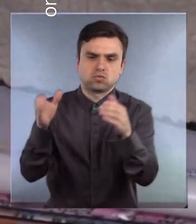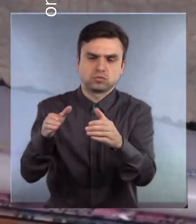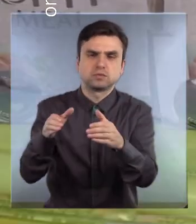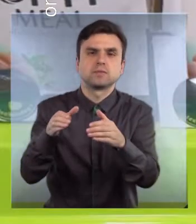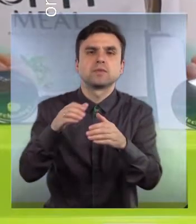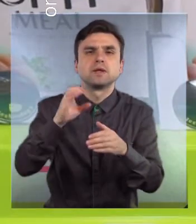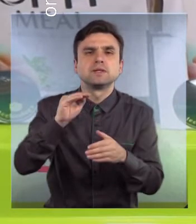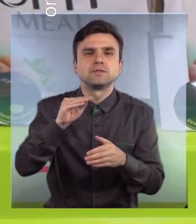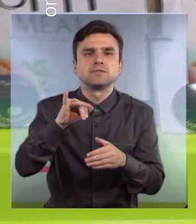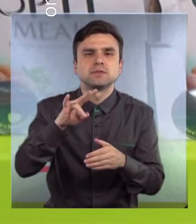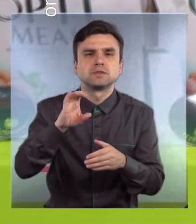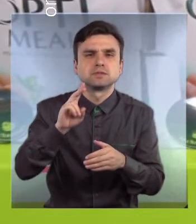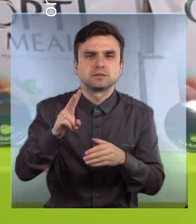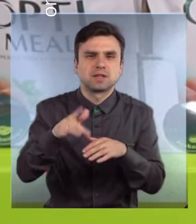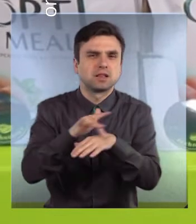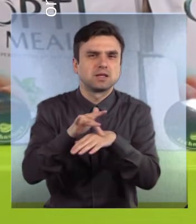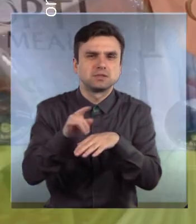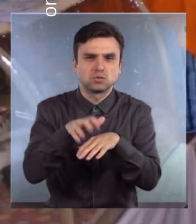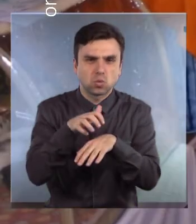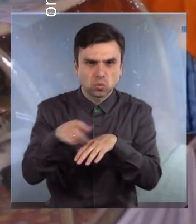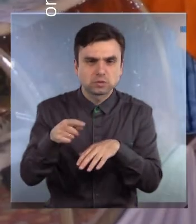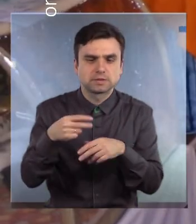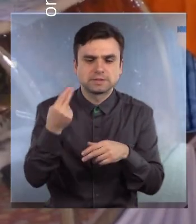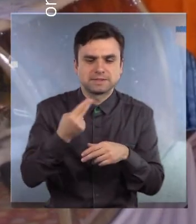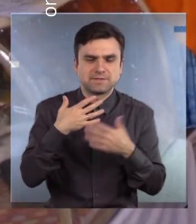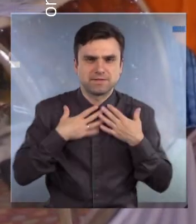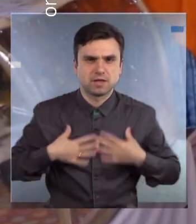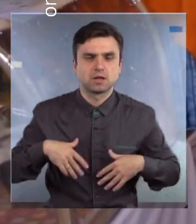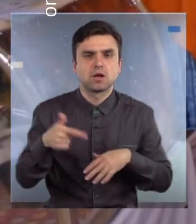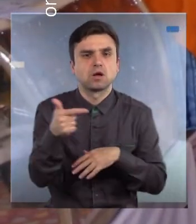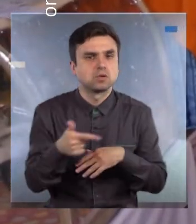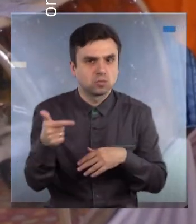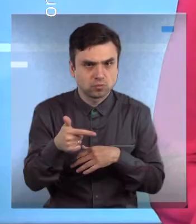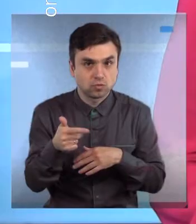– запас корму. Інна Бугайова, Олег Нікітін, Перший міський.